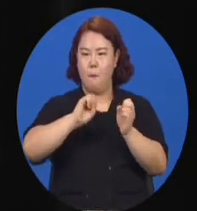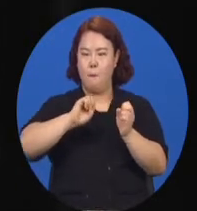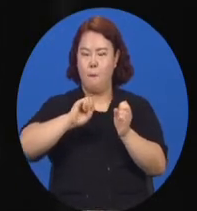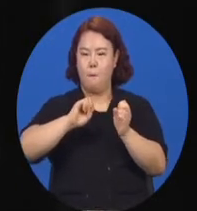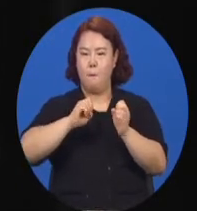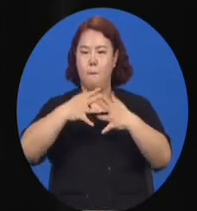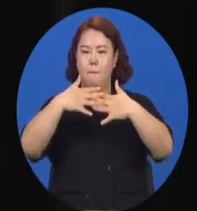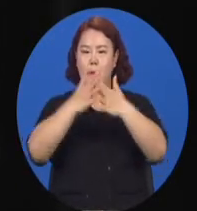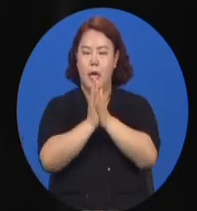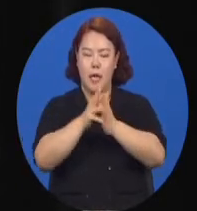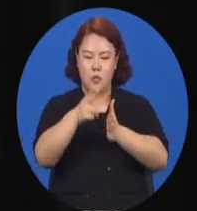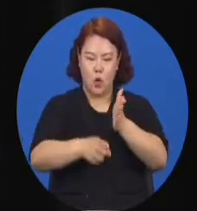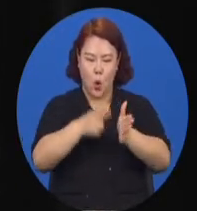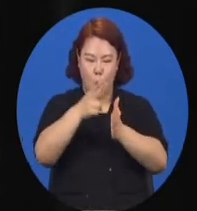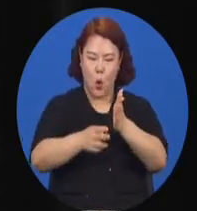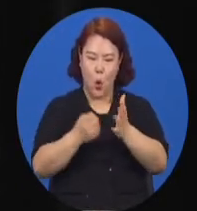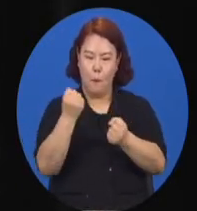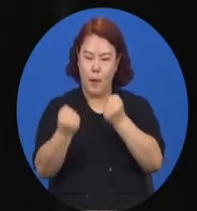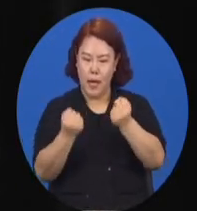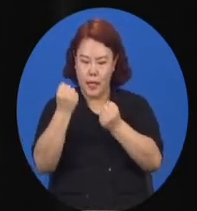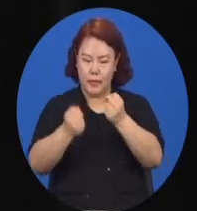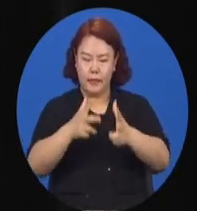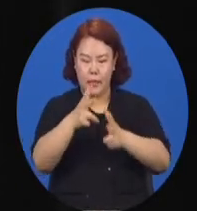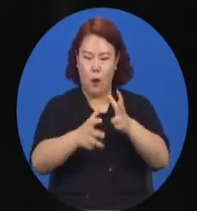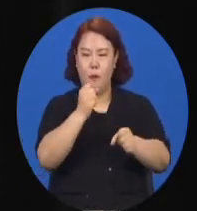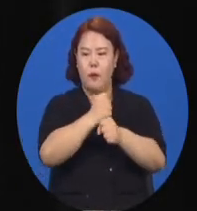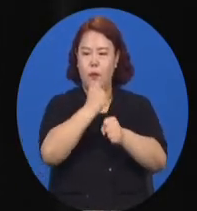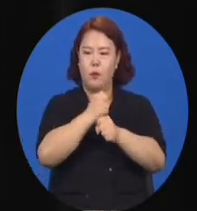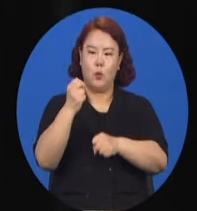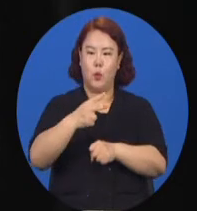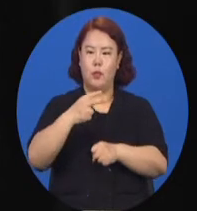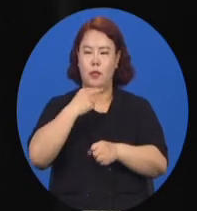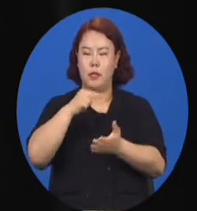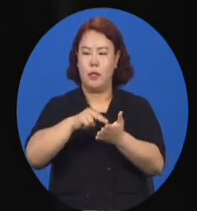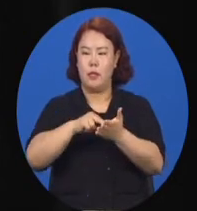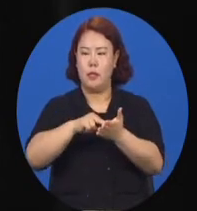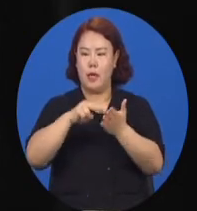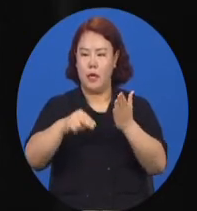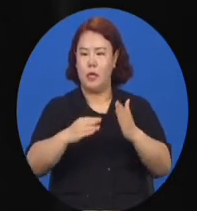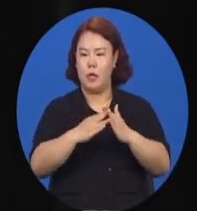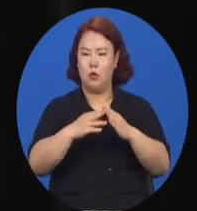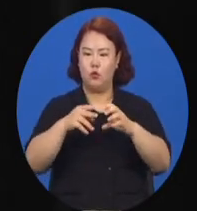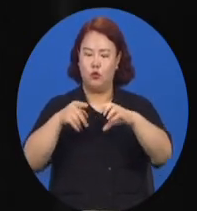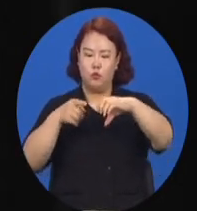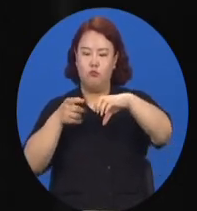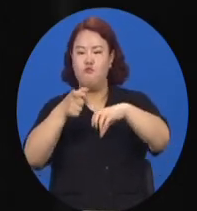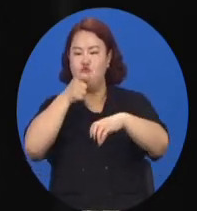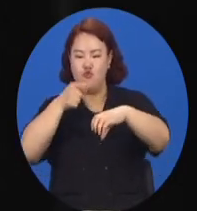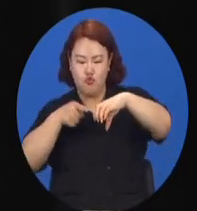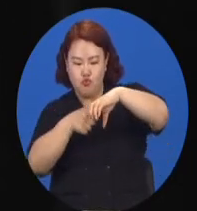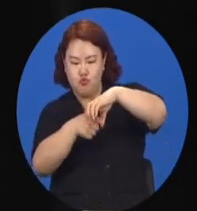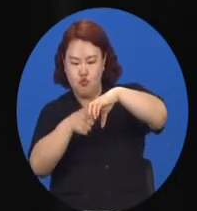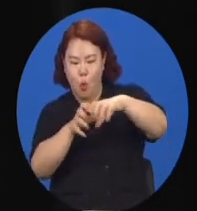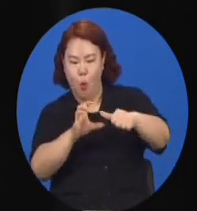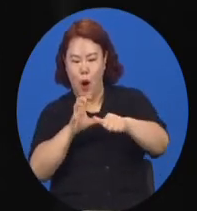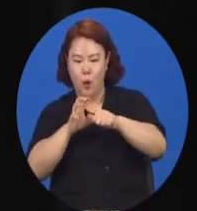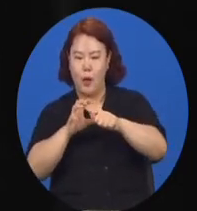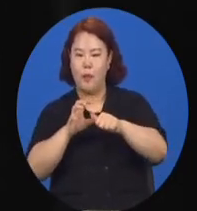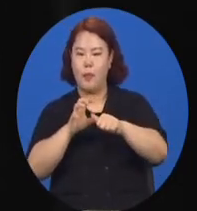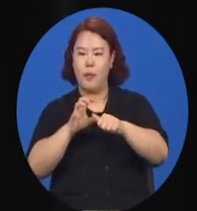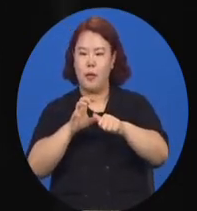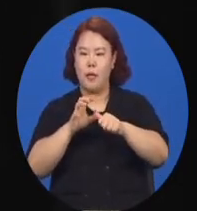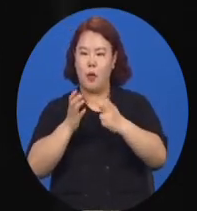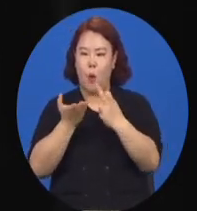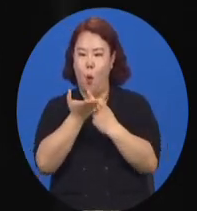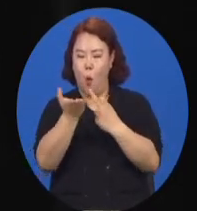시키고 금년 말 하나의 호수로 태어나는 단양 수중부를 활용한 이러한 이 호반